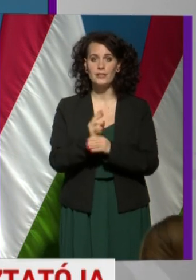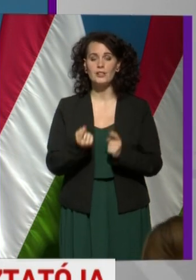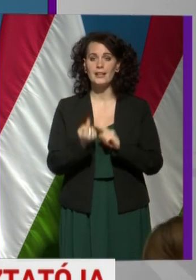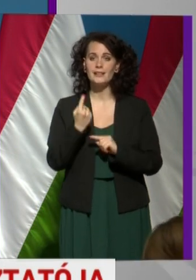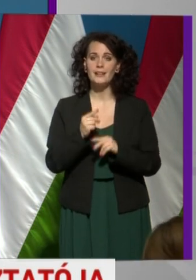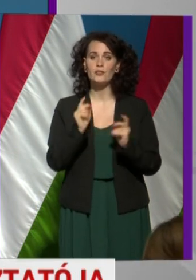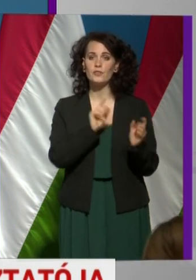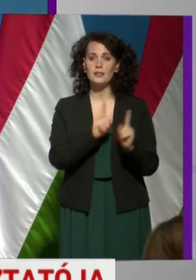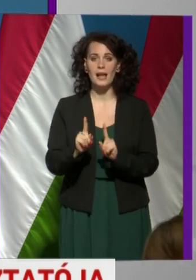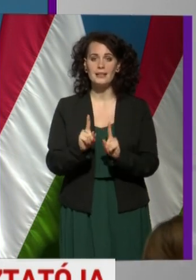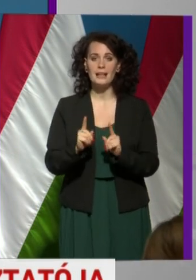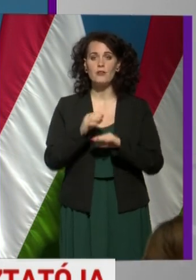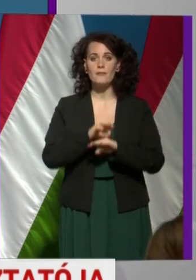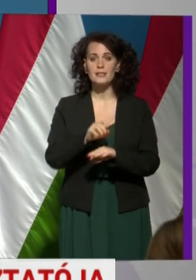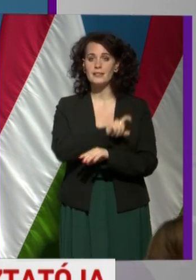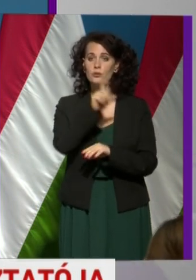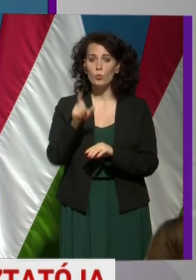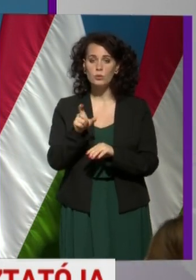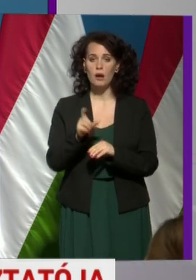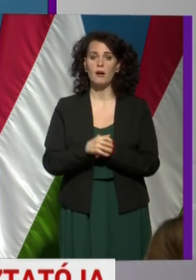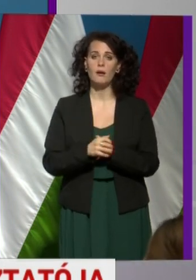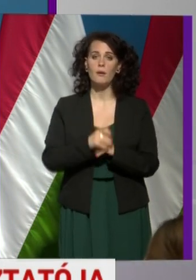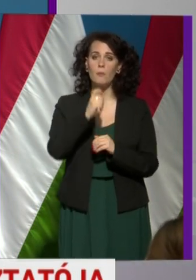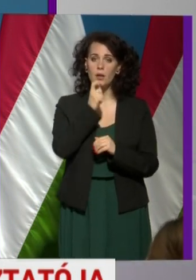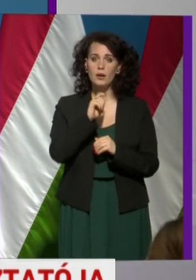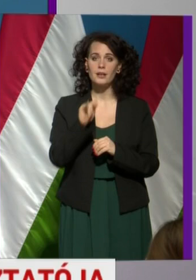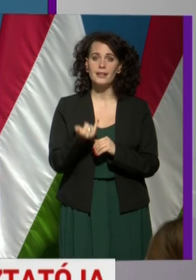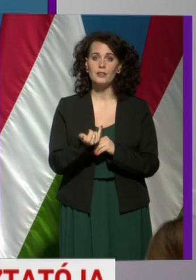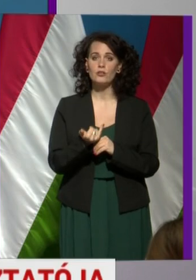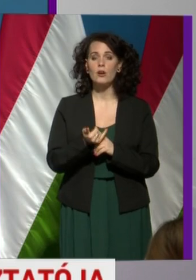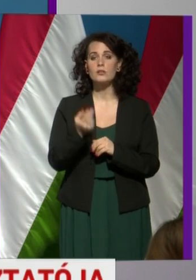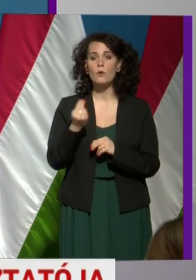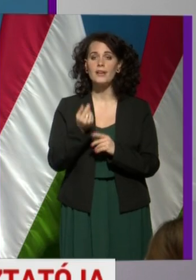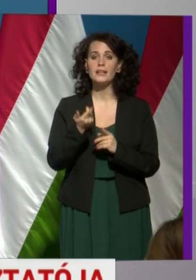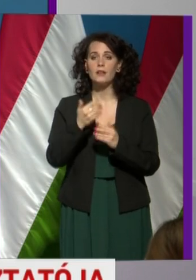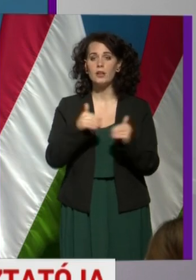visszaállításának bevezetése óta a magyar és a szlovén határon